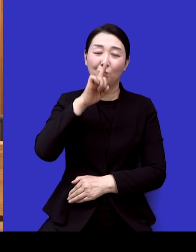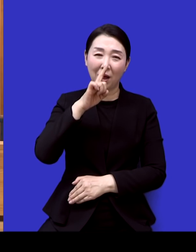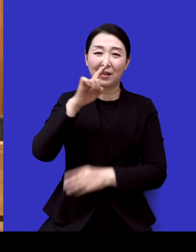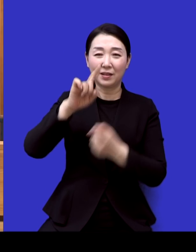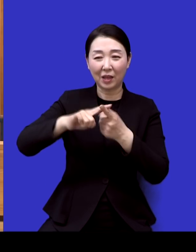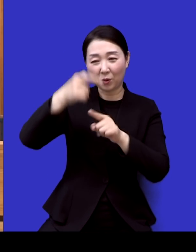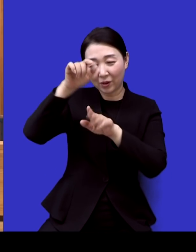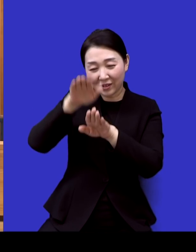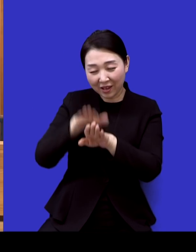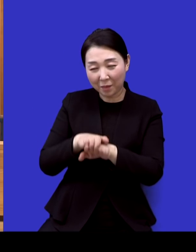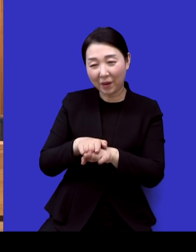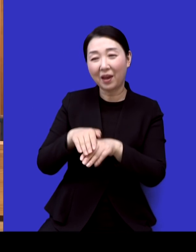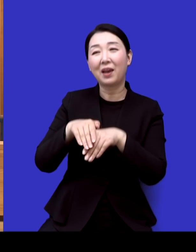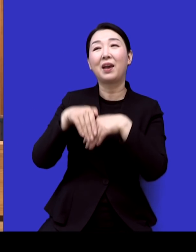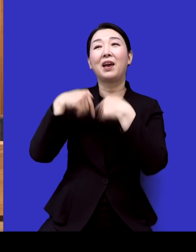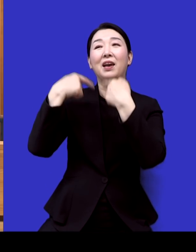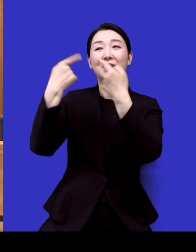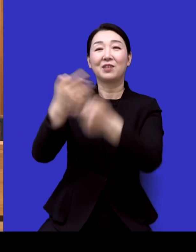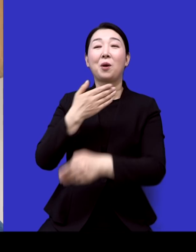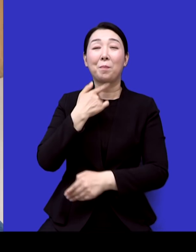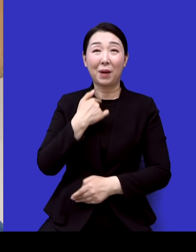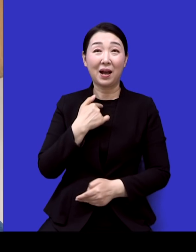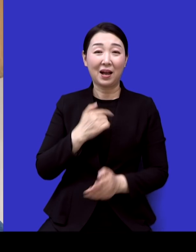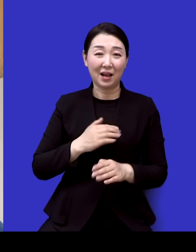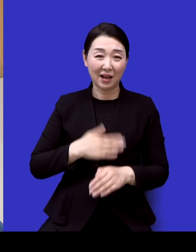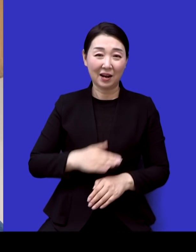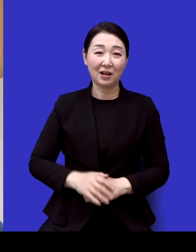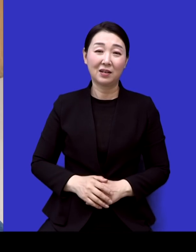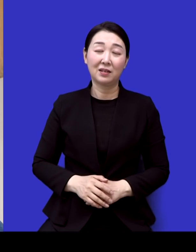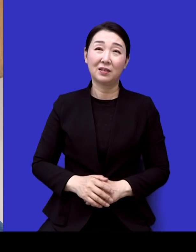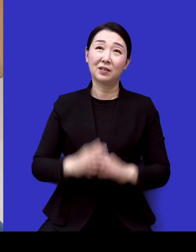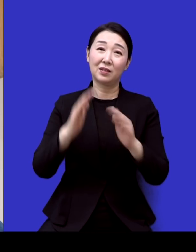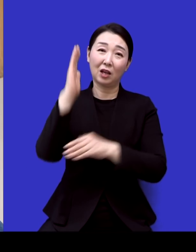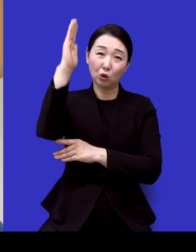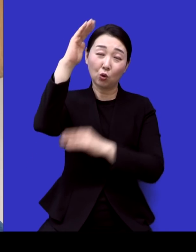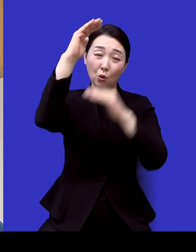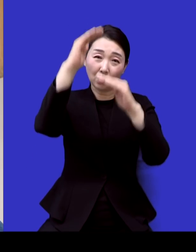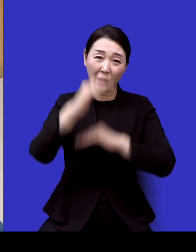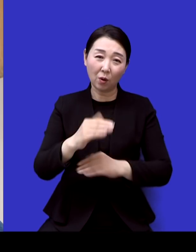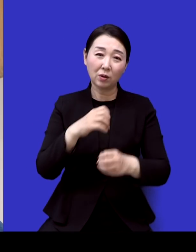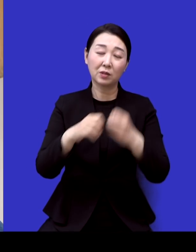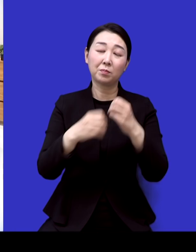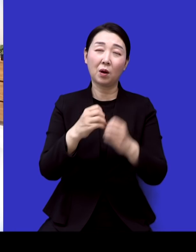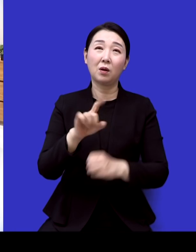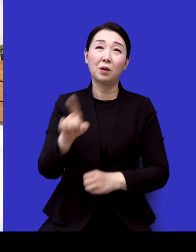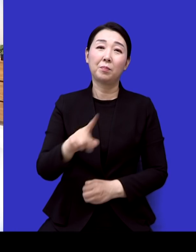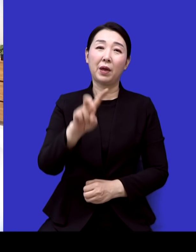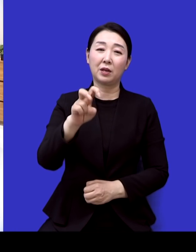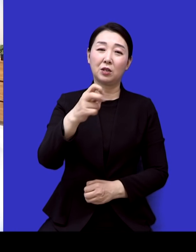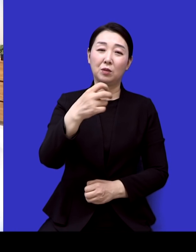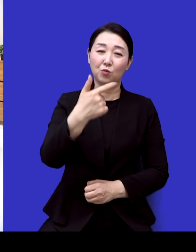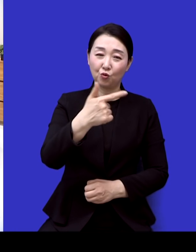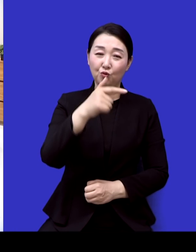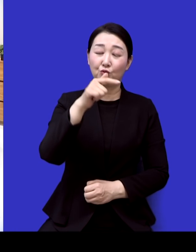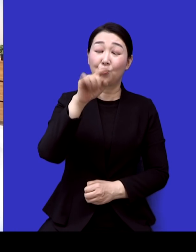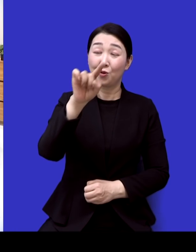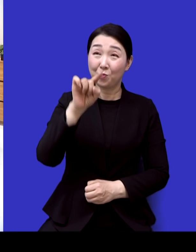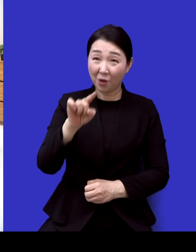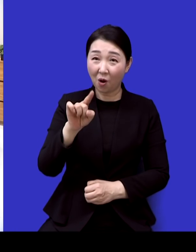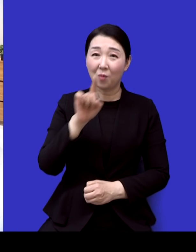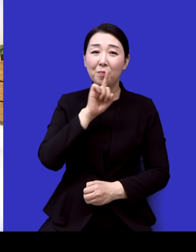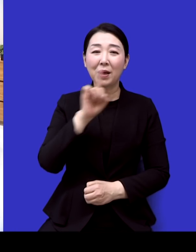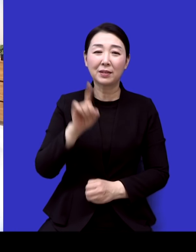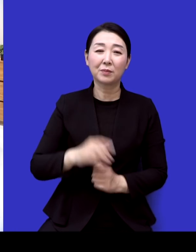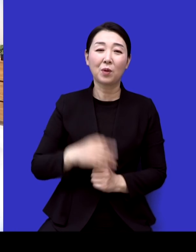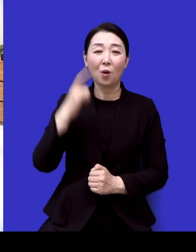예. 그때 아버지께서 본문으로 시편 126편 말씀에 눈물을 흘리며 씨를 뿌리는